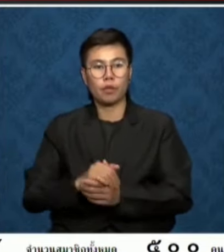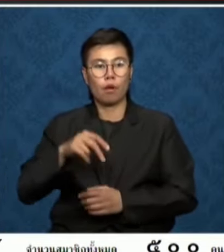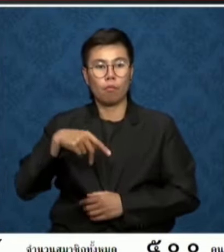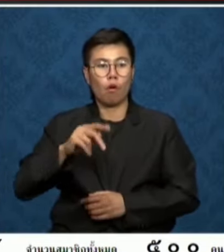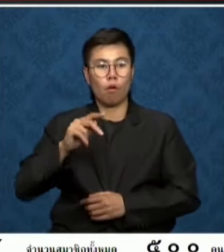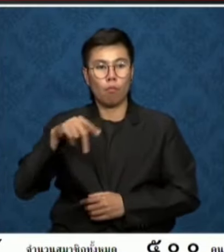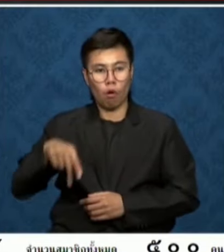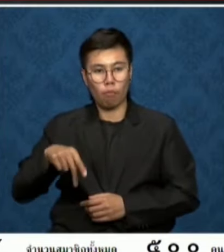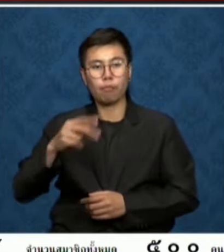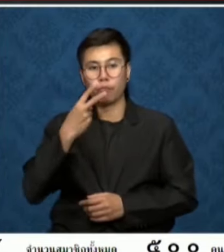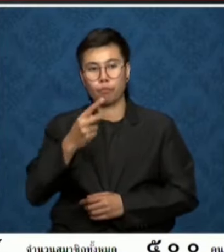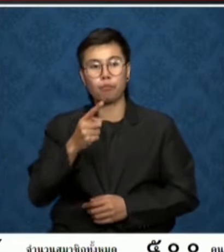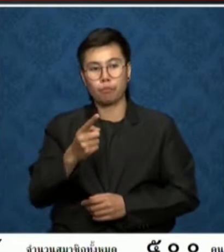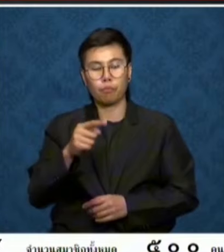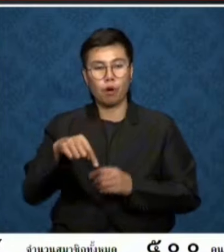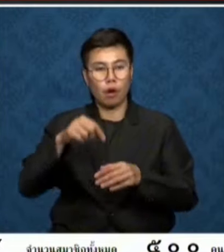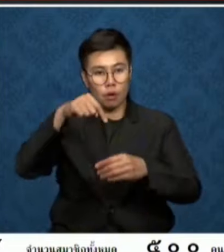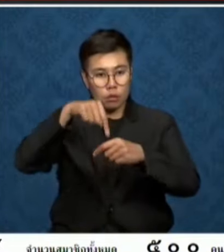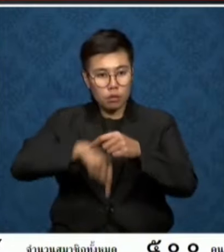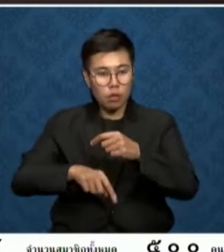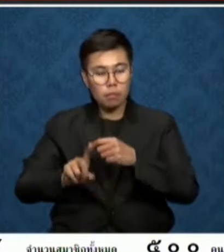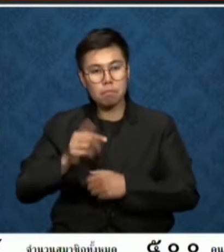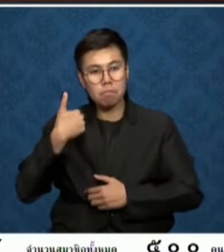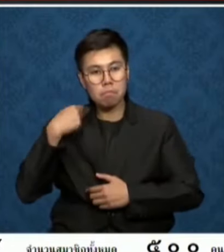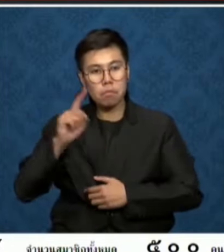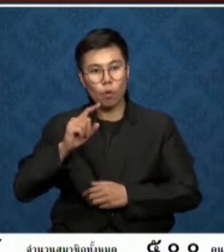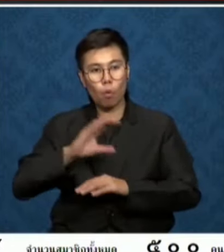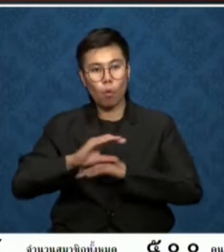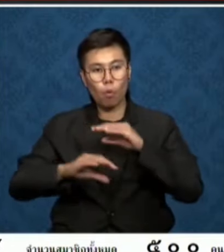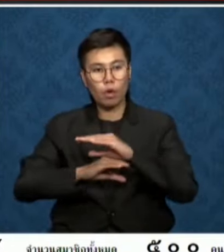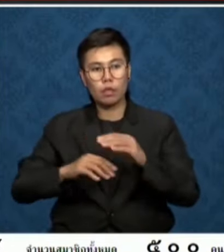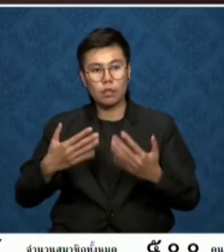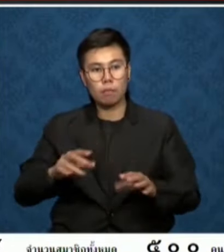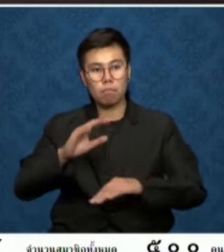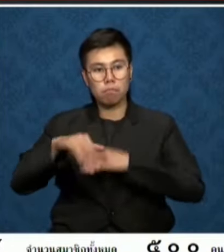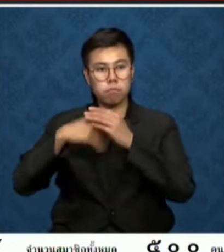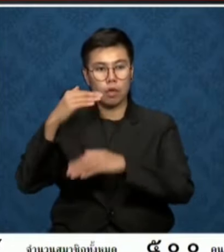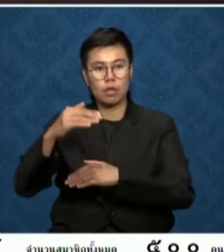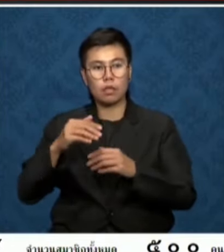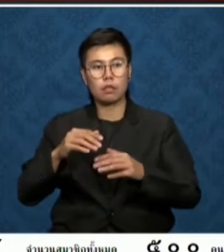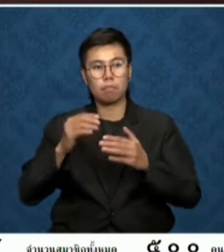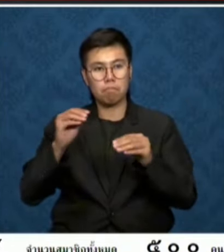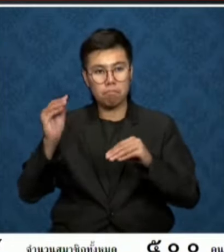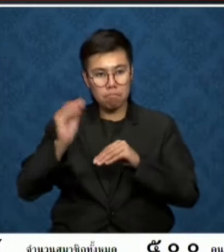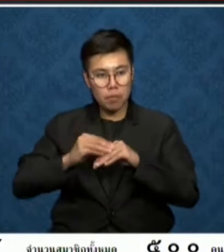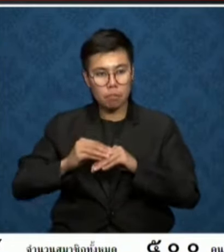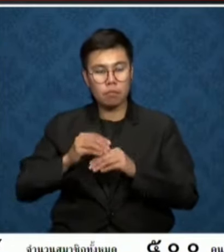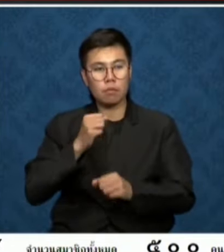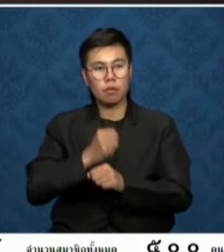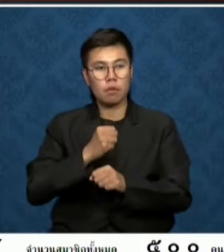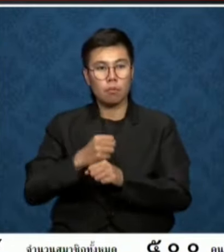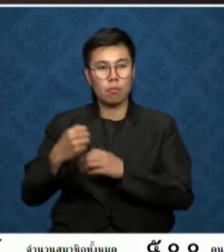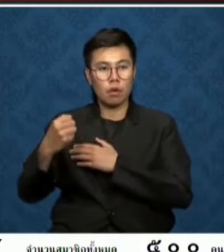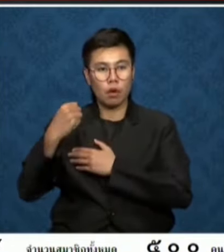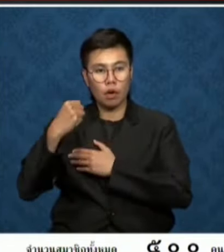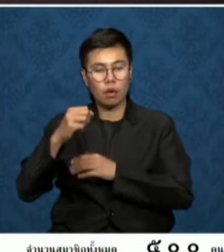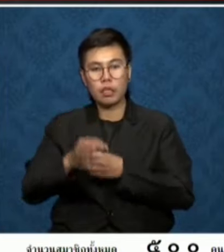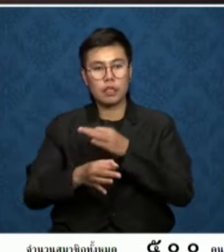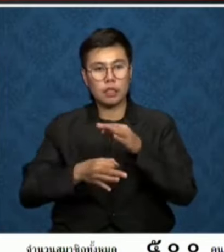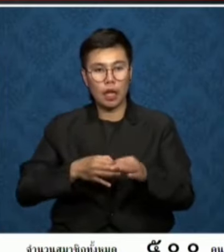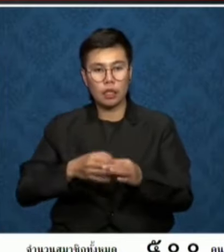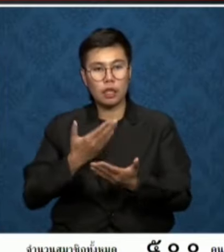ซึ่งถ้าเราไปดูเนื้อในนะครับมันจะมีโครงการหนึ่งครับชื่อว่าโครงการพัฒนาและเพิ่มประสิทธิภาพการใช้พลังงานด้านพลังงานทดแ